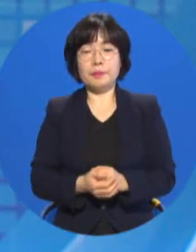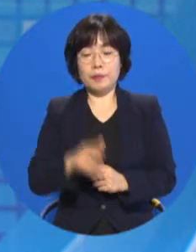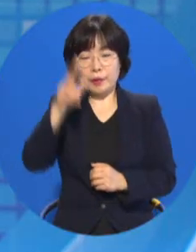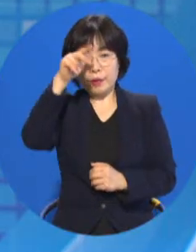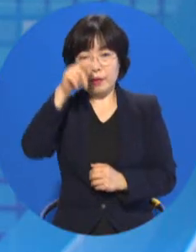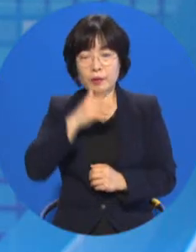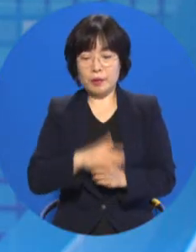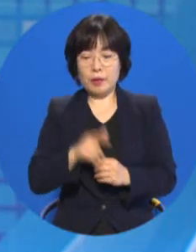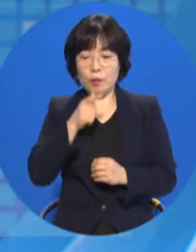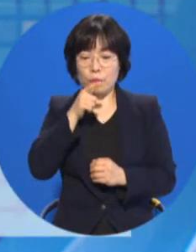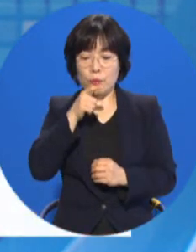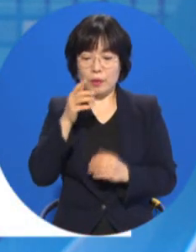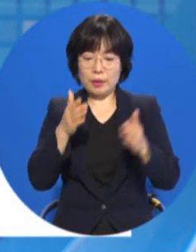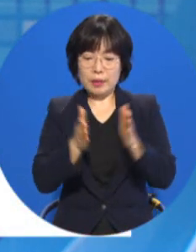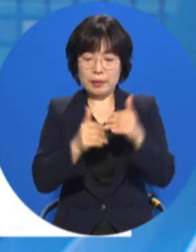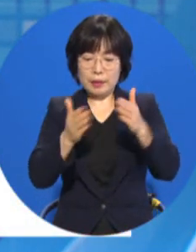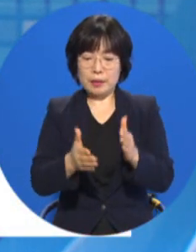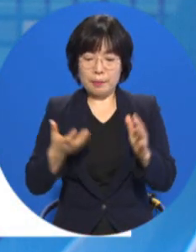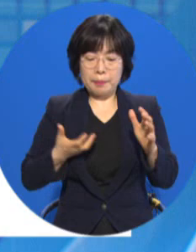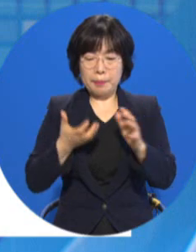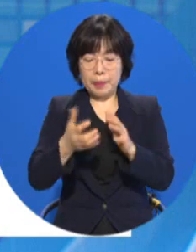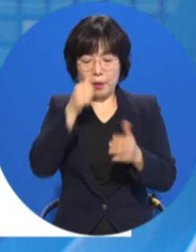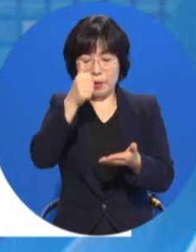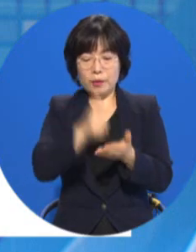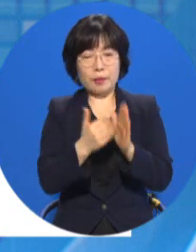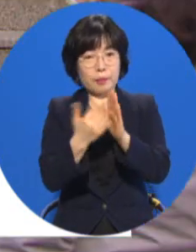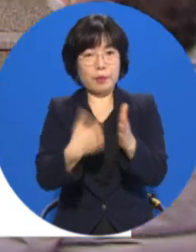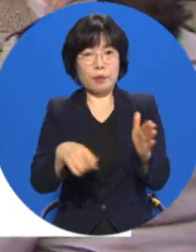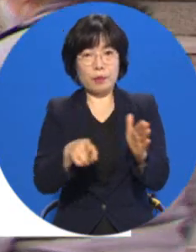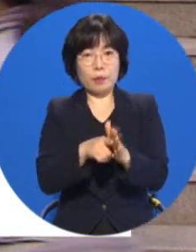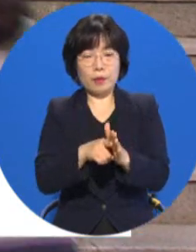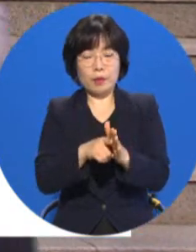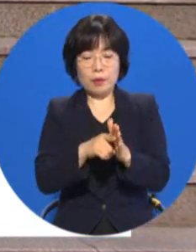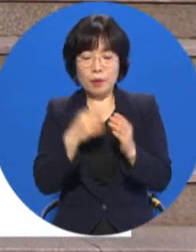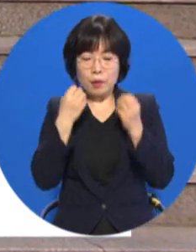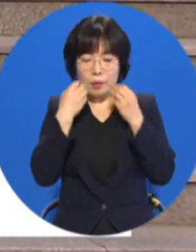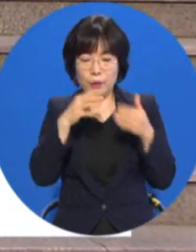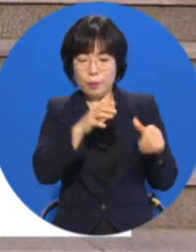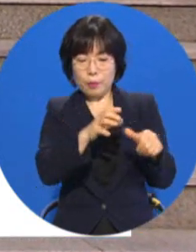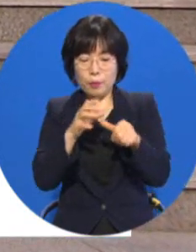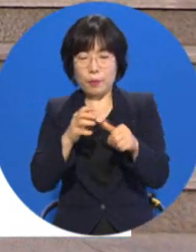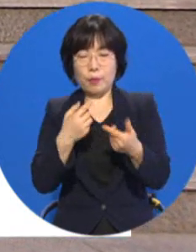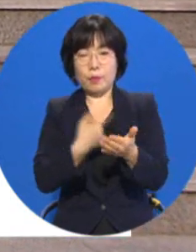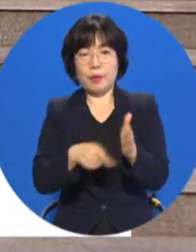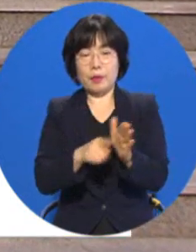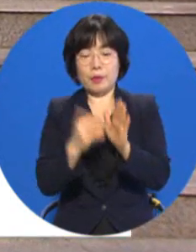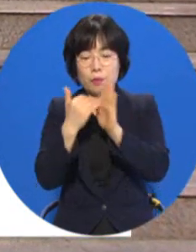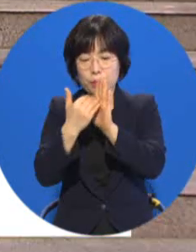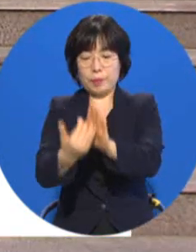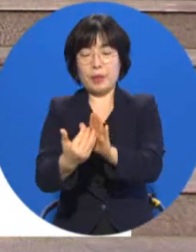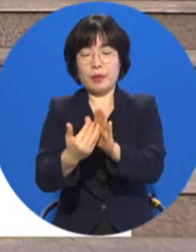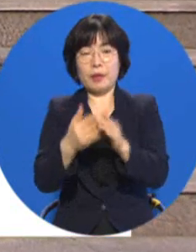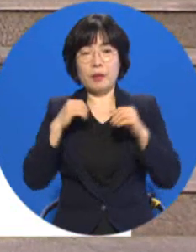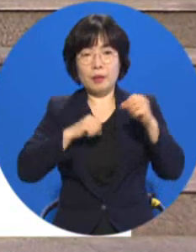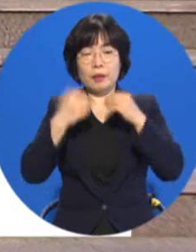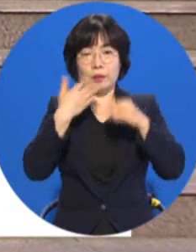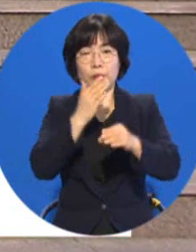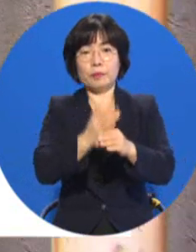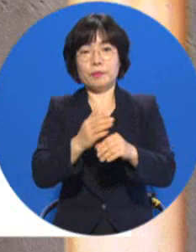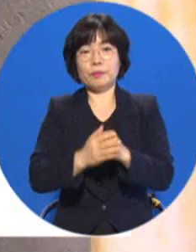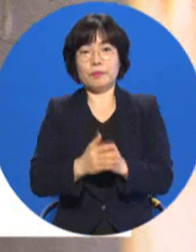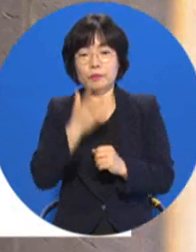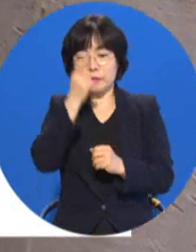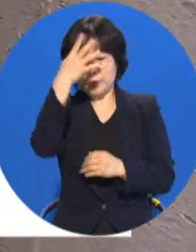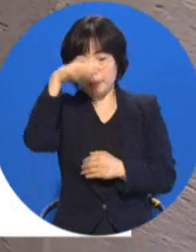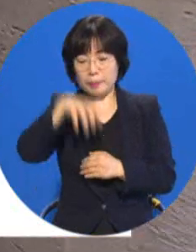경찰이 원룸을 상대로 한 침입범죄를 예방하기 위해 신물질을 이용해 선제적 대응에 나섭니다. 순천경찰서는